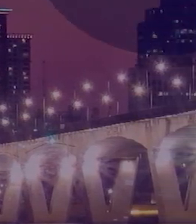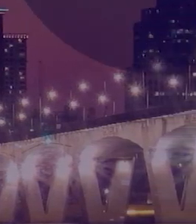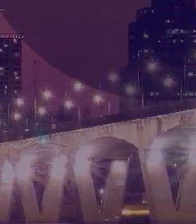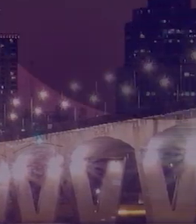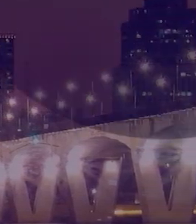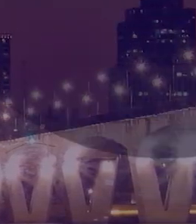설명했습니다